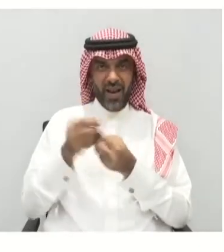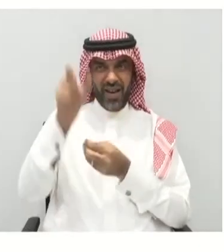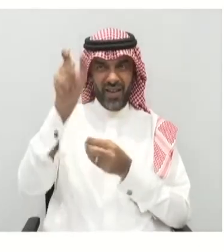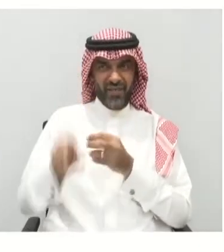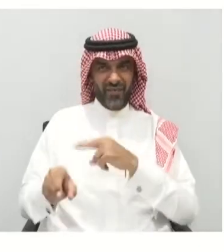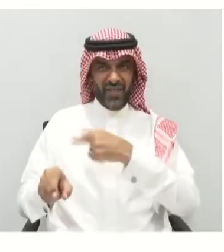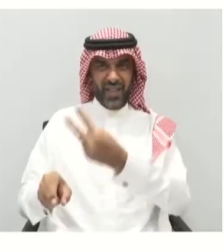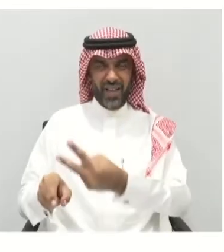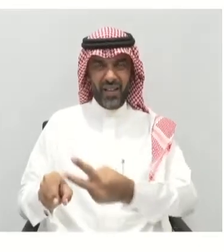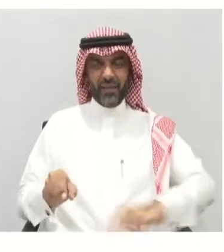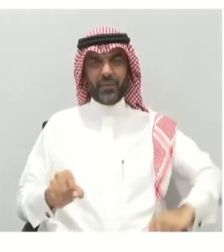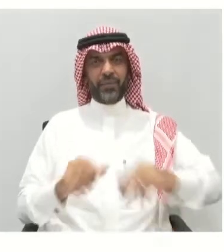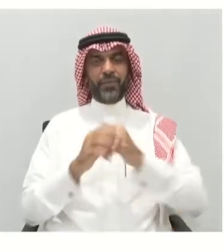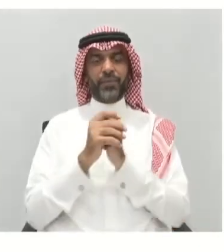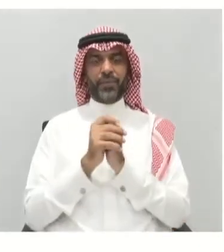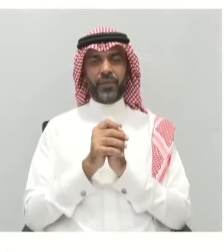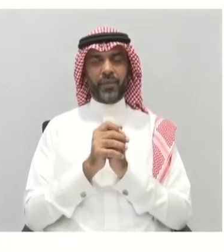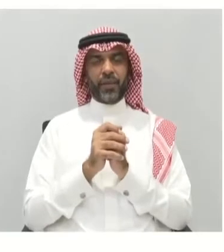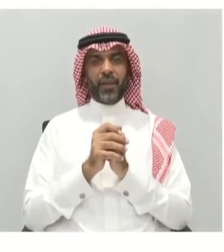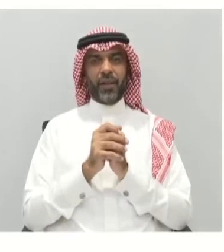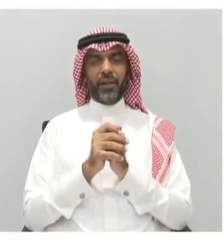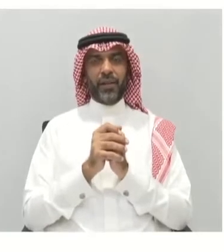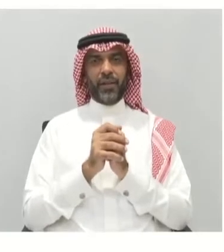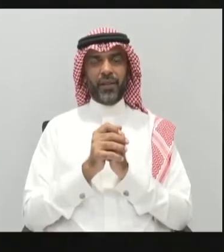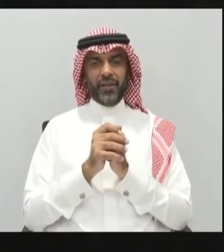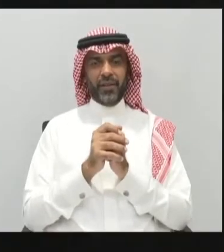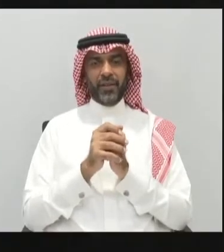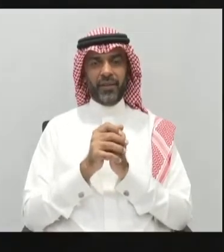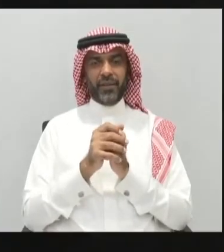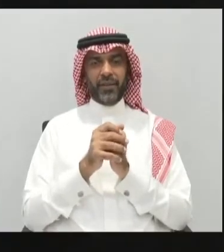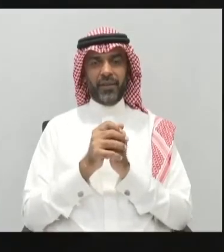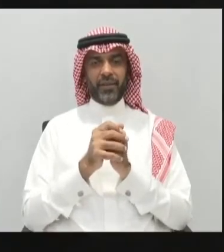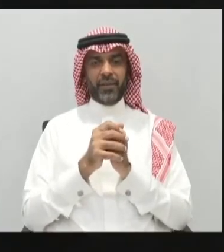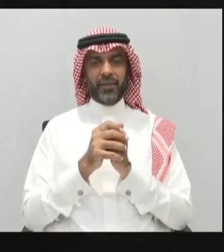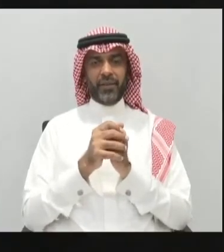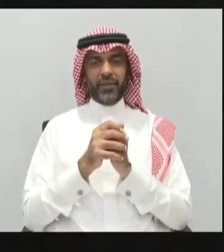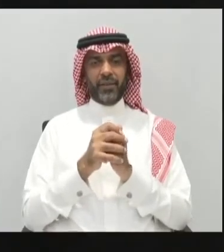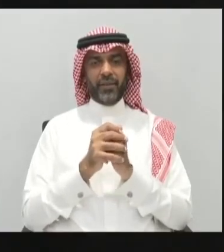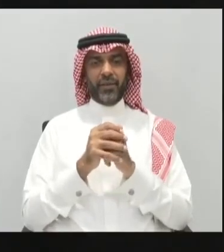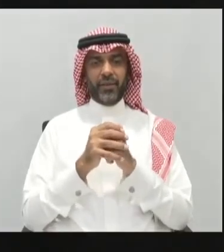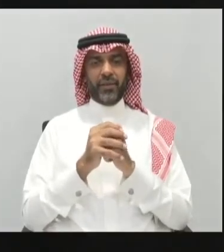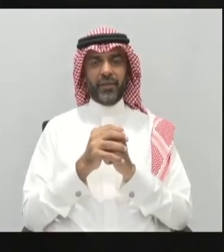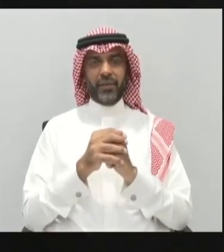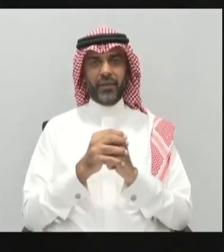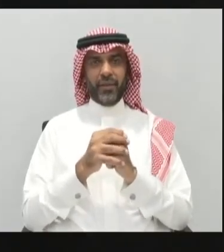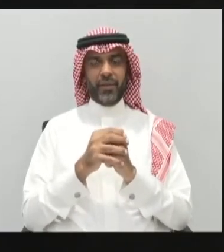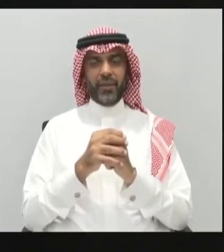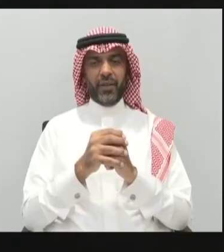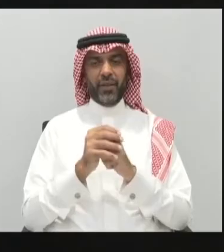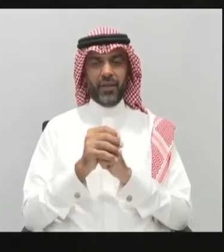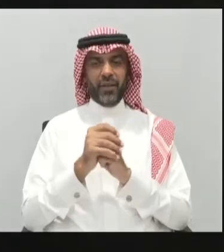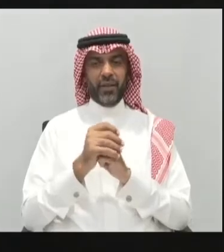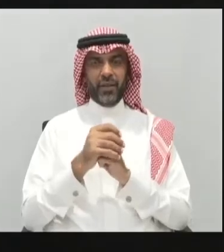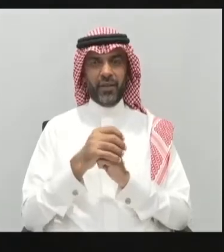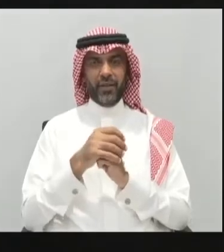بوضح لكم بصوره تقريبيه مثلا واطلب منكم ان تنفذوا هذا الدرس او هذا